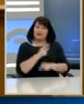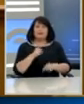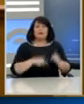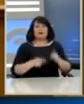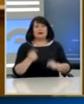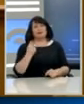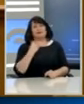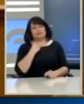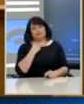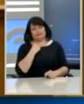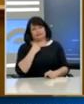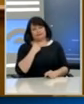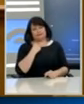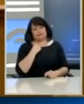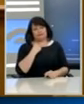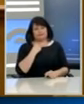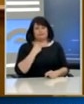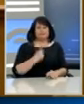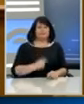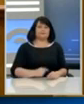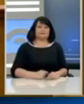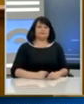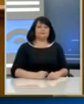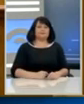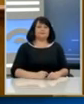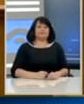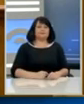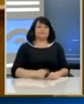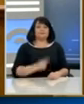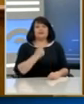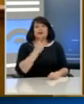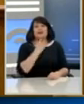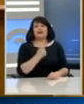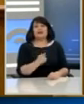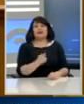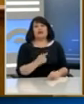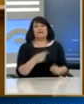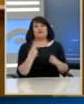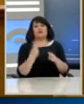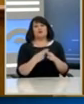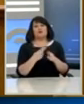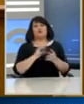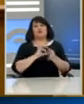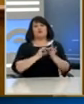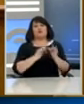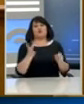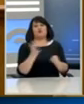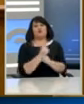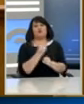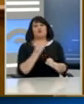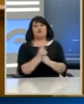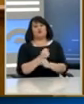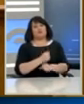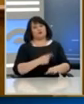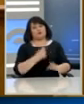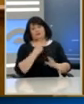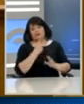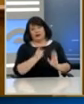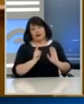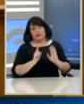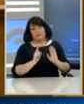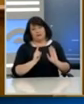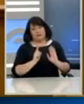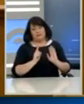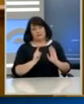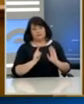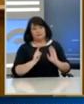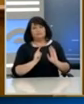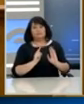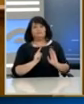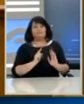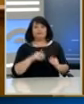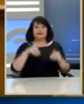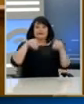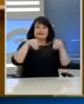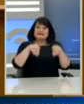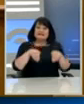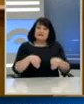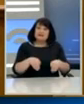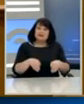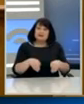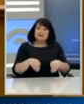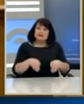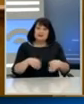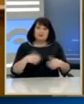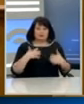όχι. Δεν μιλάμε για success story. Στεκόμαστε με σεβασμό και με αγωνία απέναντι σε εσάς, τους